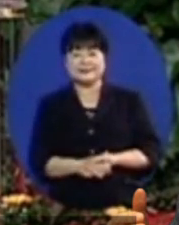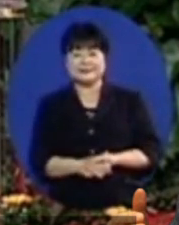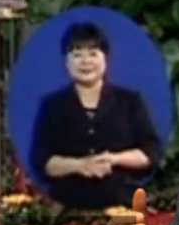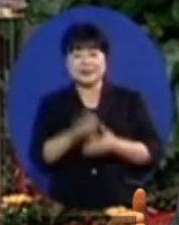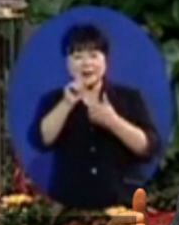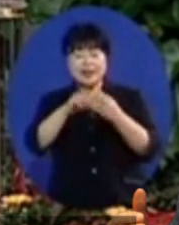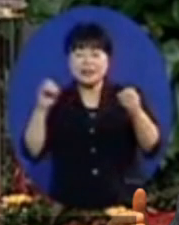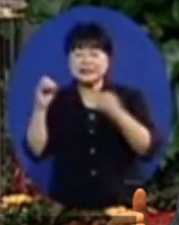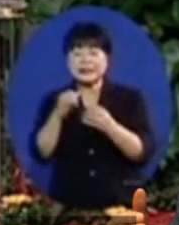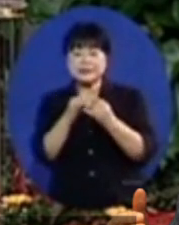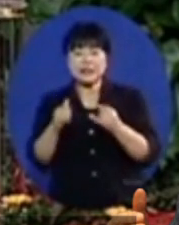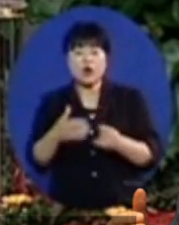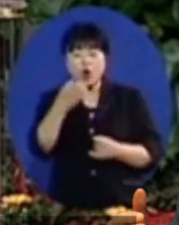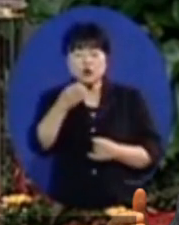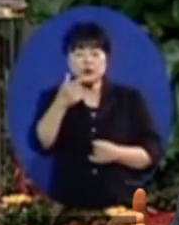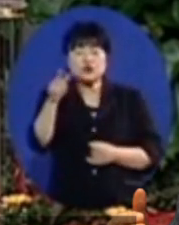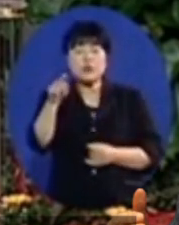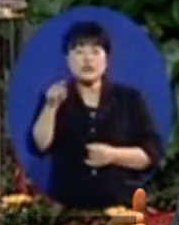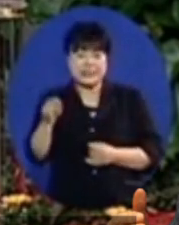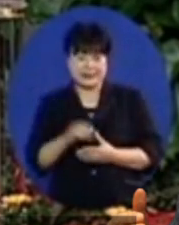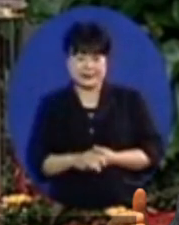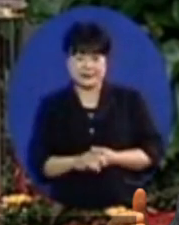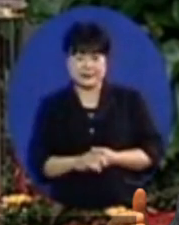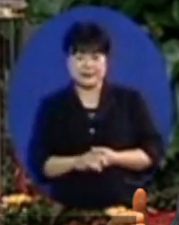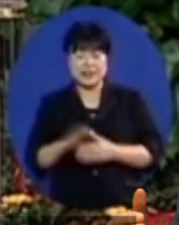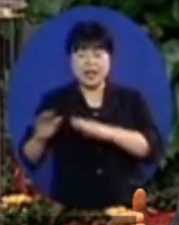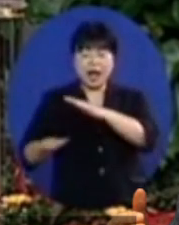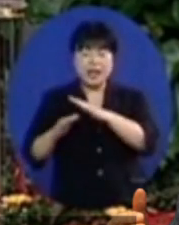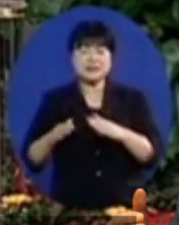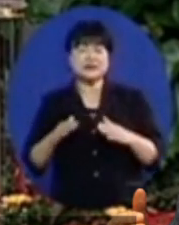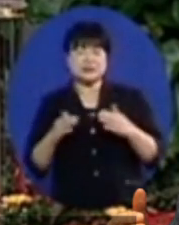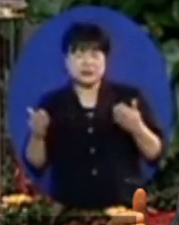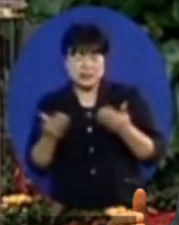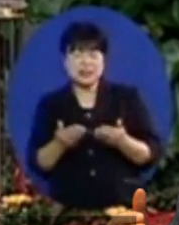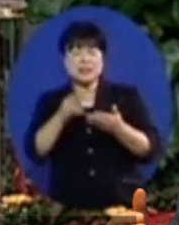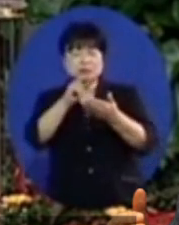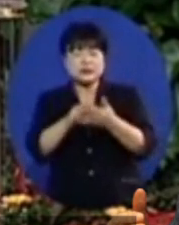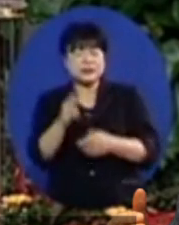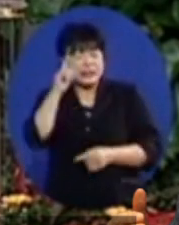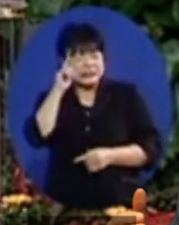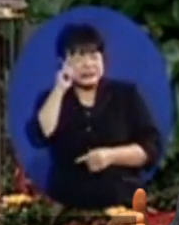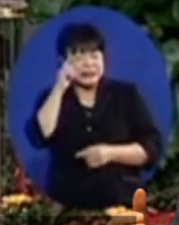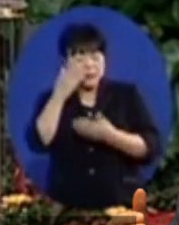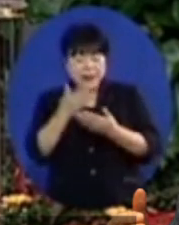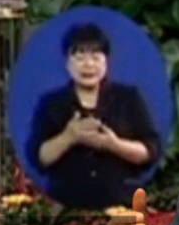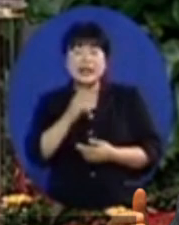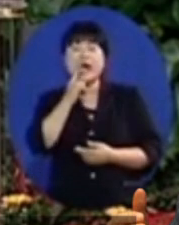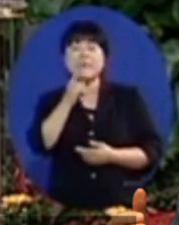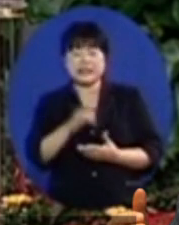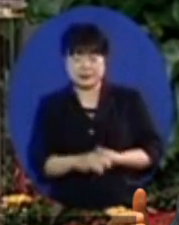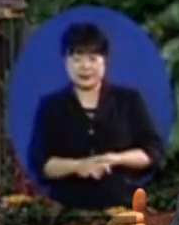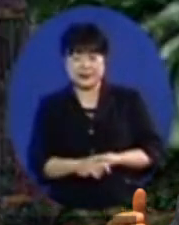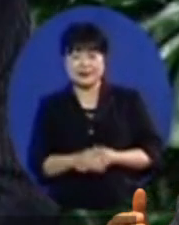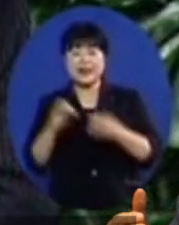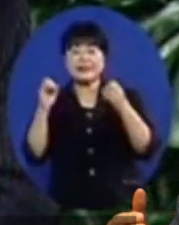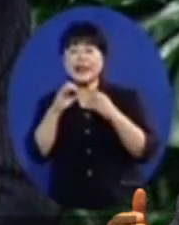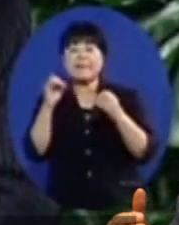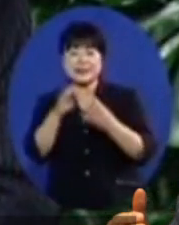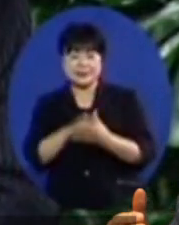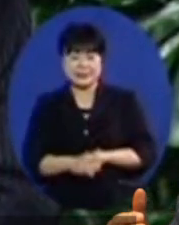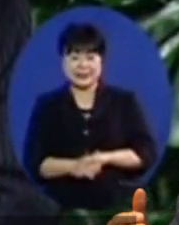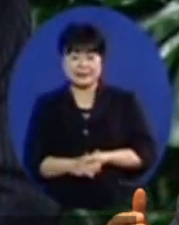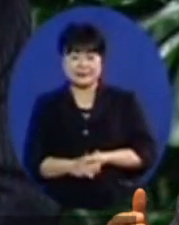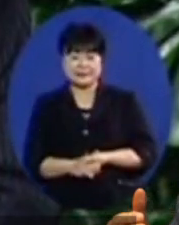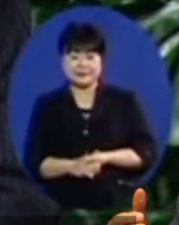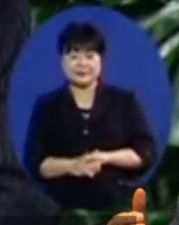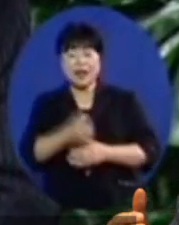그때 응답자의 무려 96%가 가정과 직장 문제로 스트레스를 받고 있다고 응답을 했습니다.